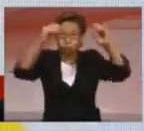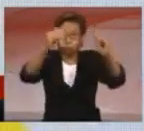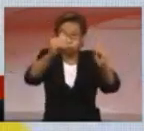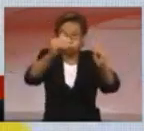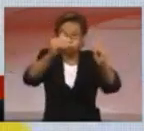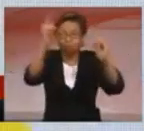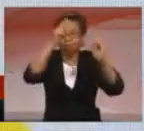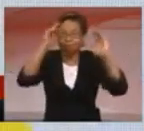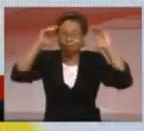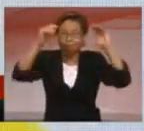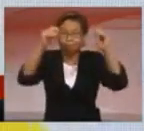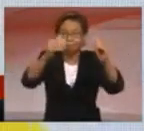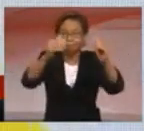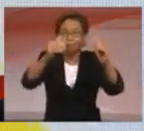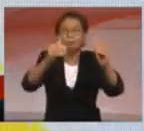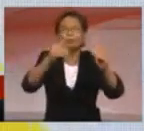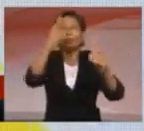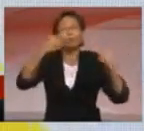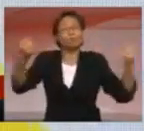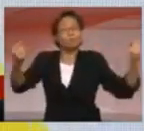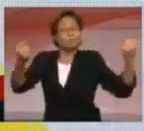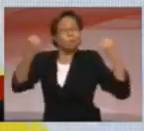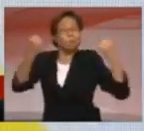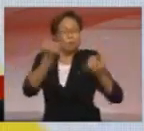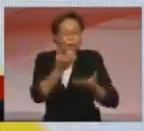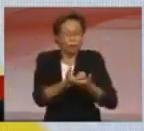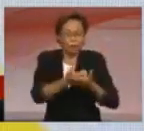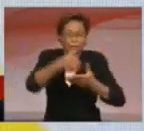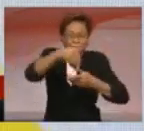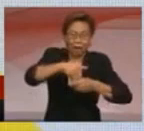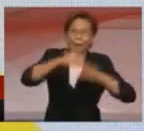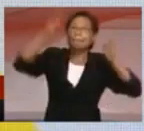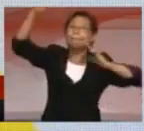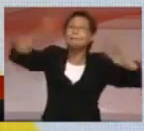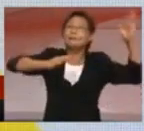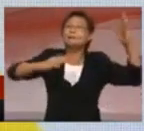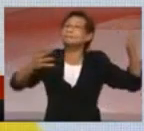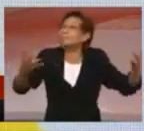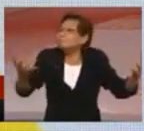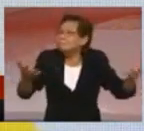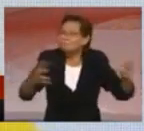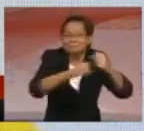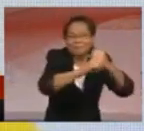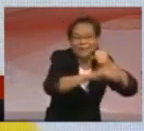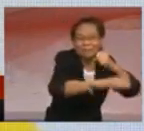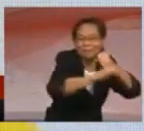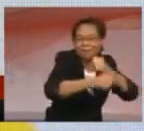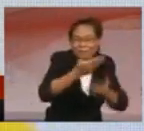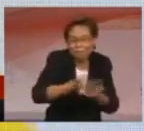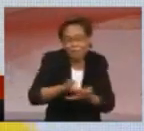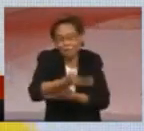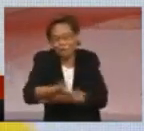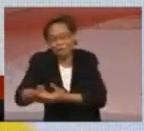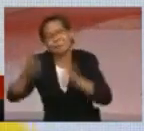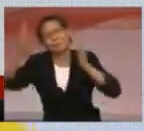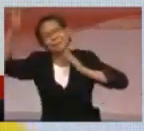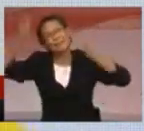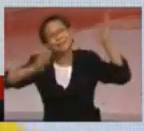khusus untuk memperkasakan ekonomi domestik melalui kempen beli barangan